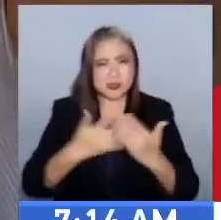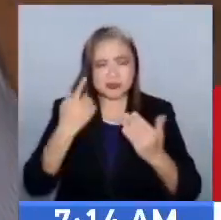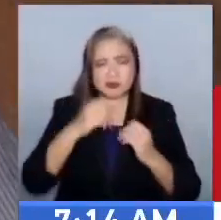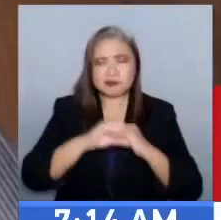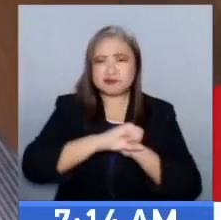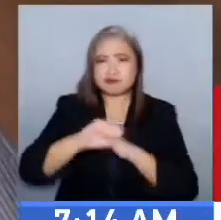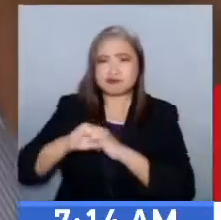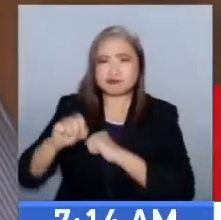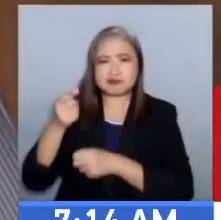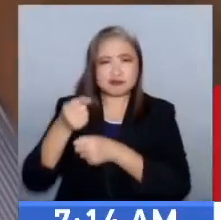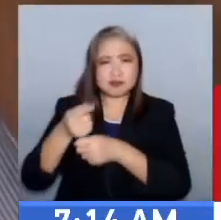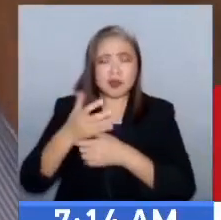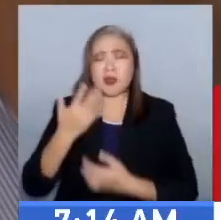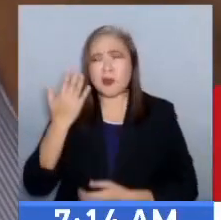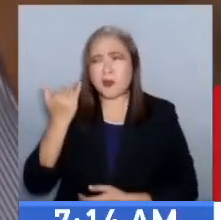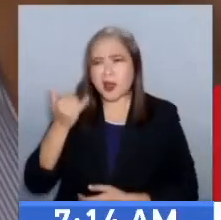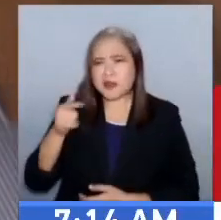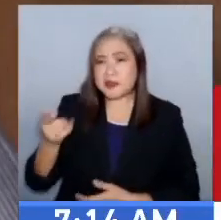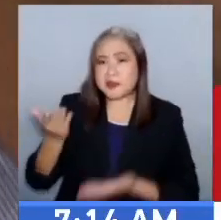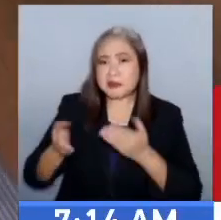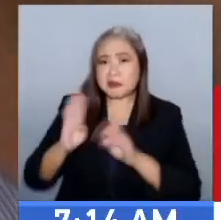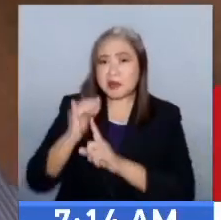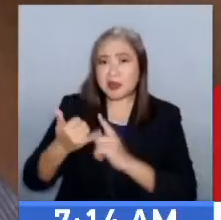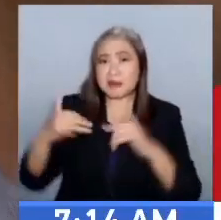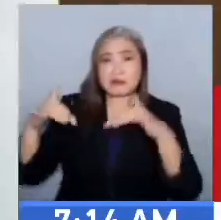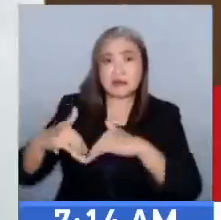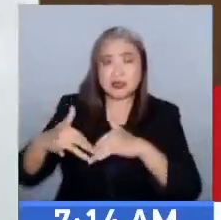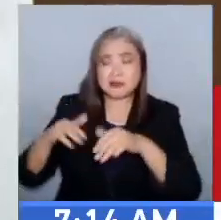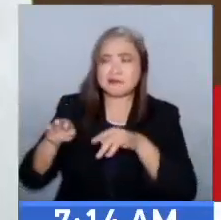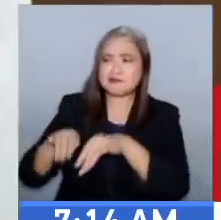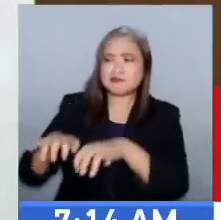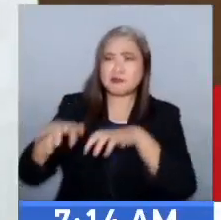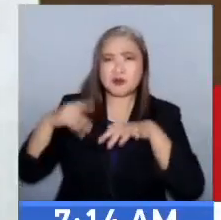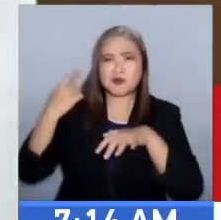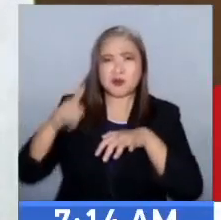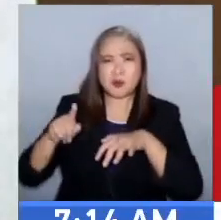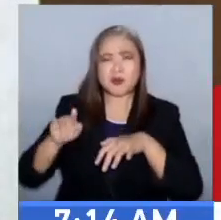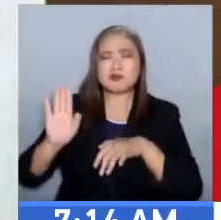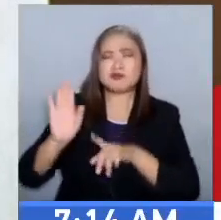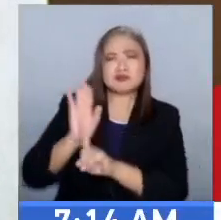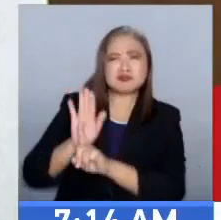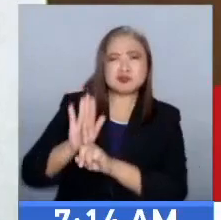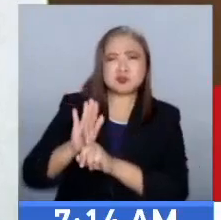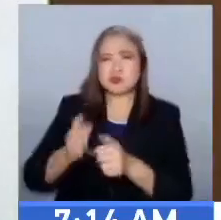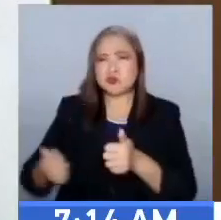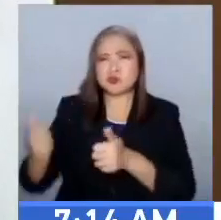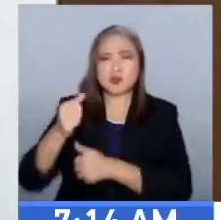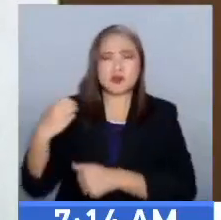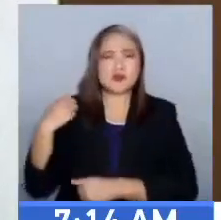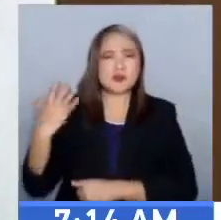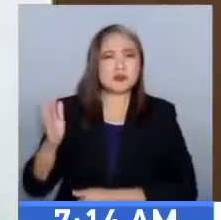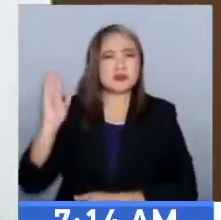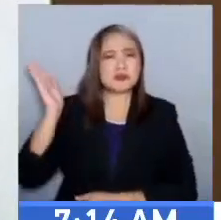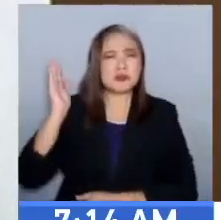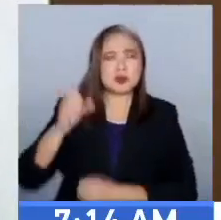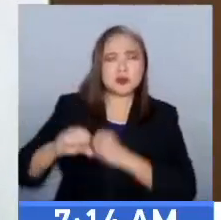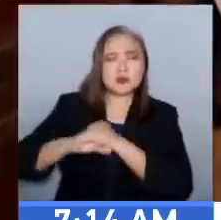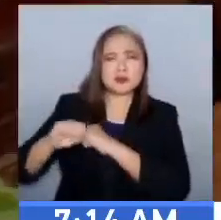magamit ang barangay assemblies para isulong ang kandidatura ng mga opisyal na tatakbo ulit.